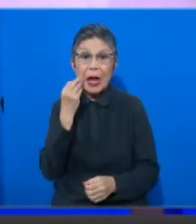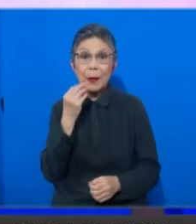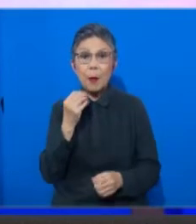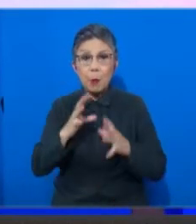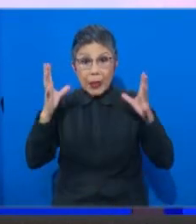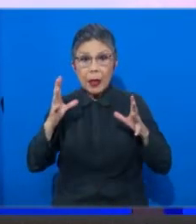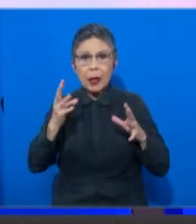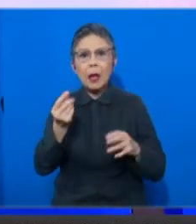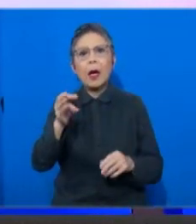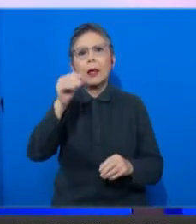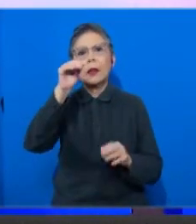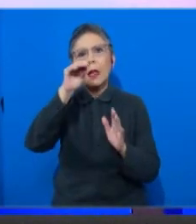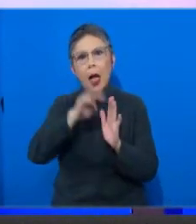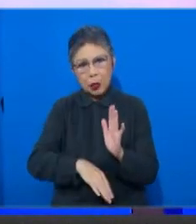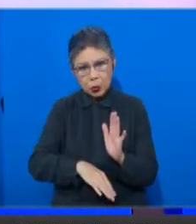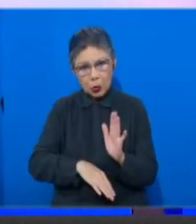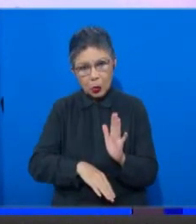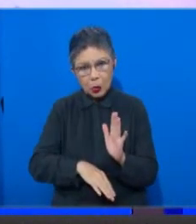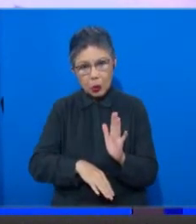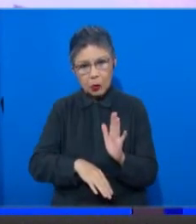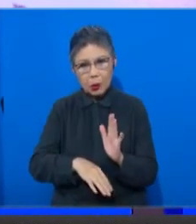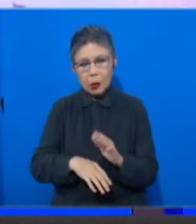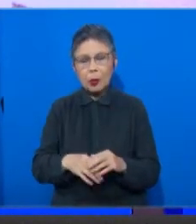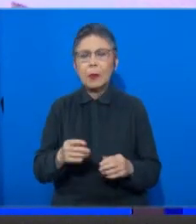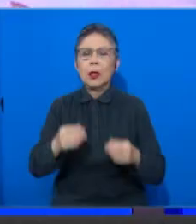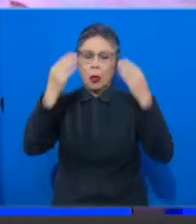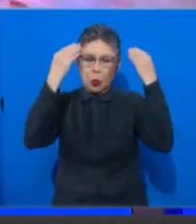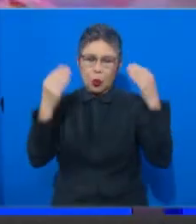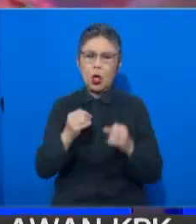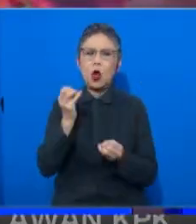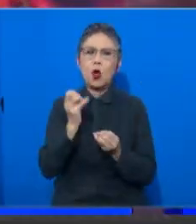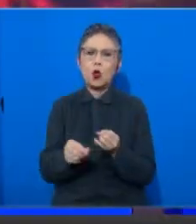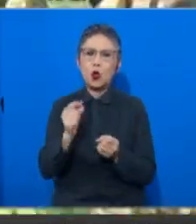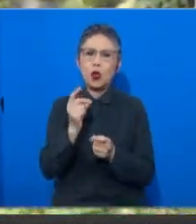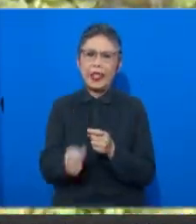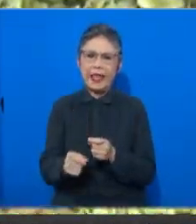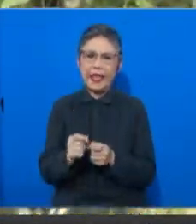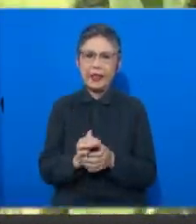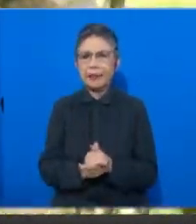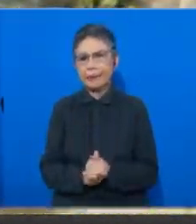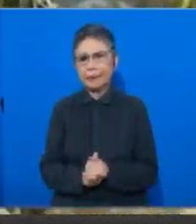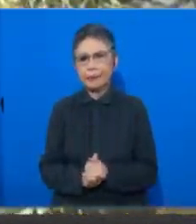berlimpah, harga cabai anjlok hingga membuat rugi petani.